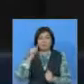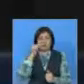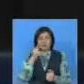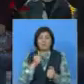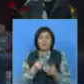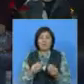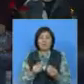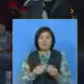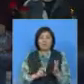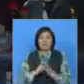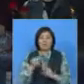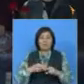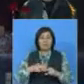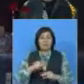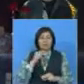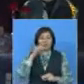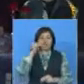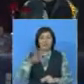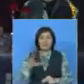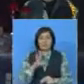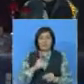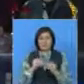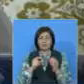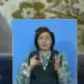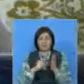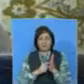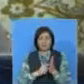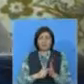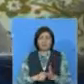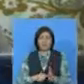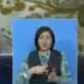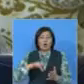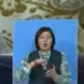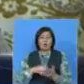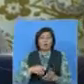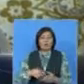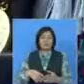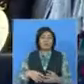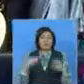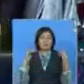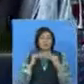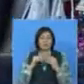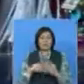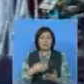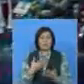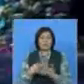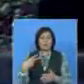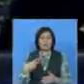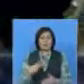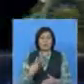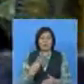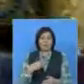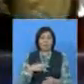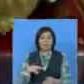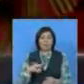Кроме того, в начале этого месяца всем 17 городским участникам боевого фронта было начислено по 2 миллиона